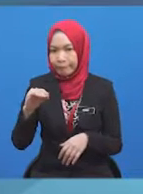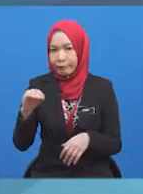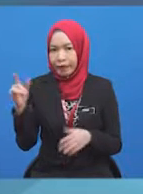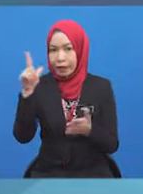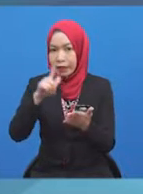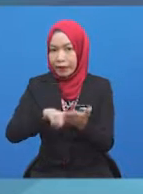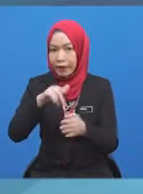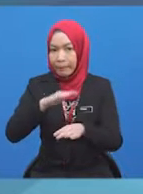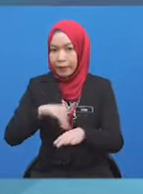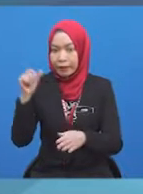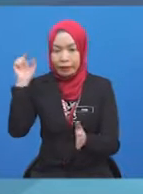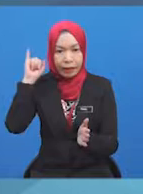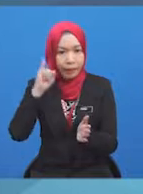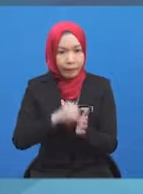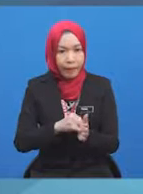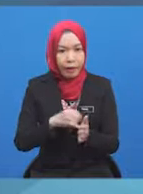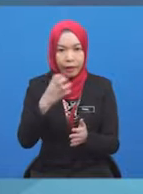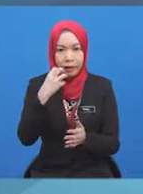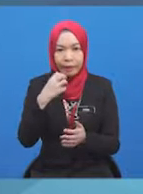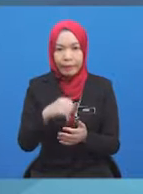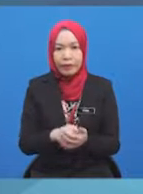pada imej apple dan klik.